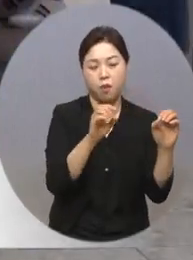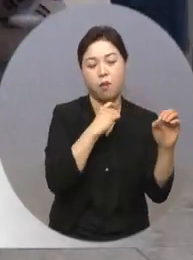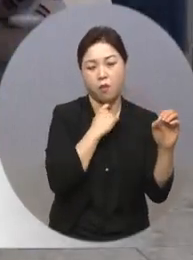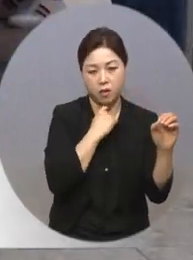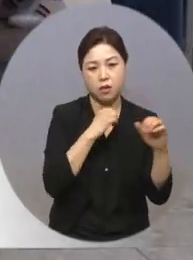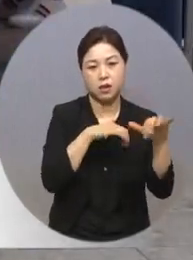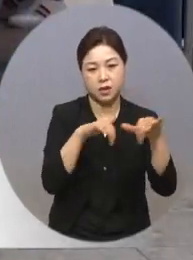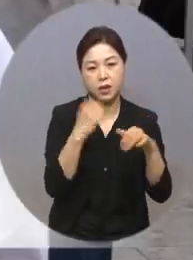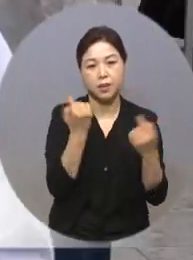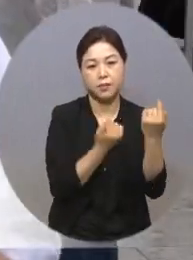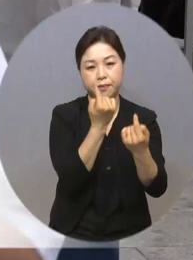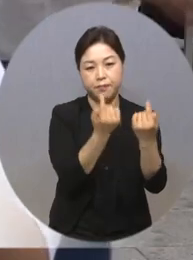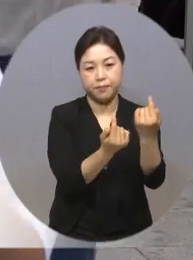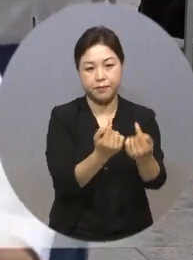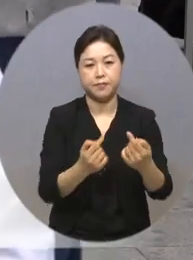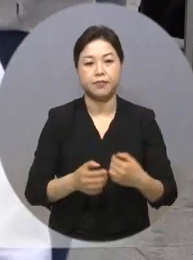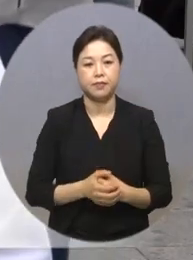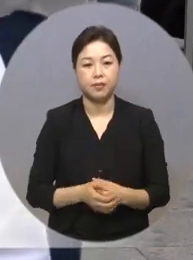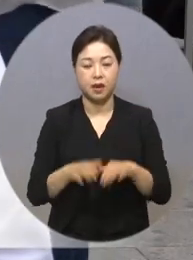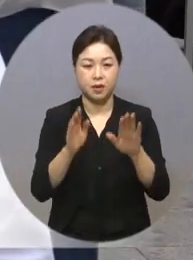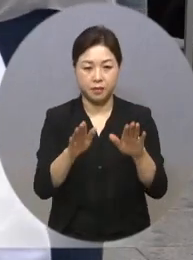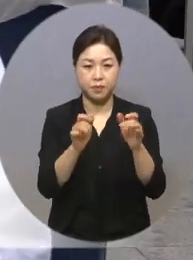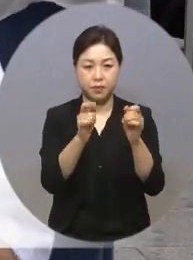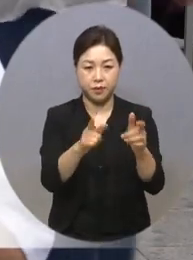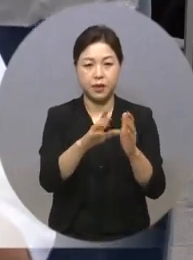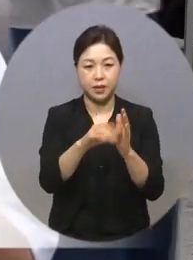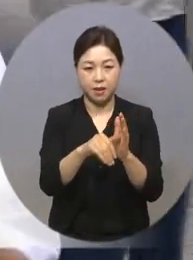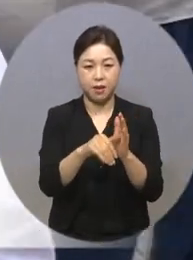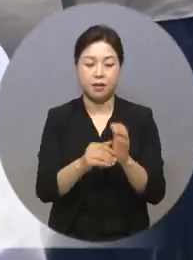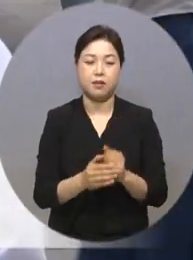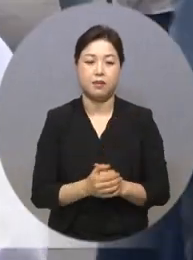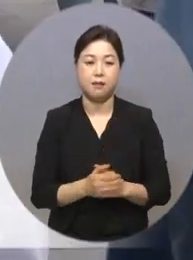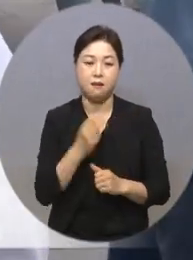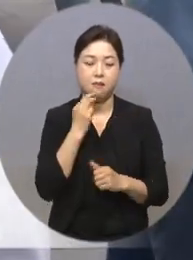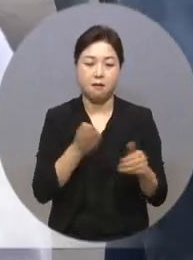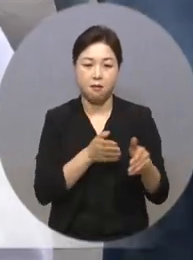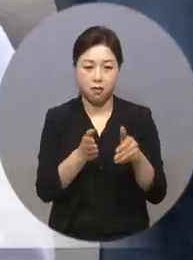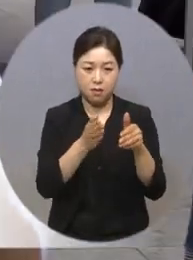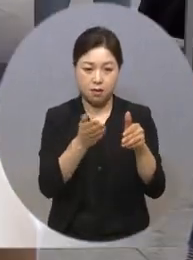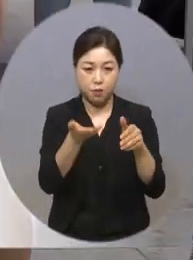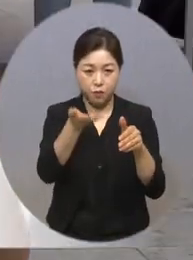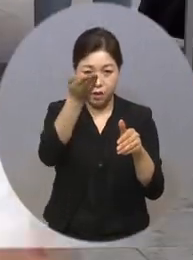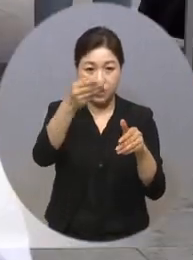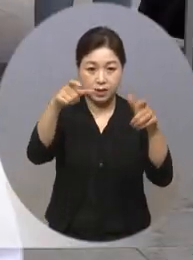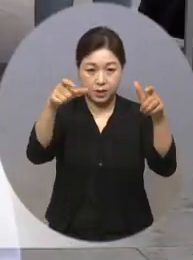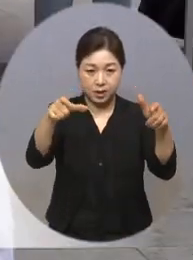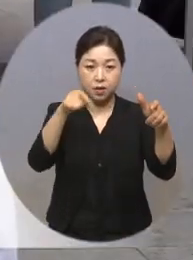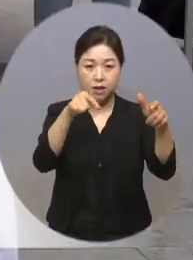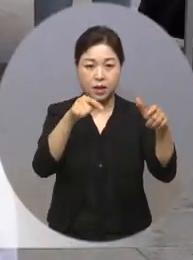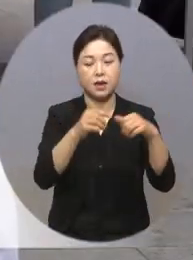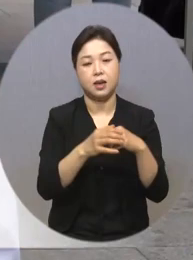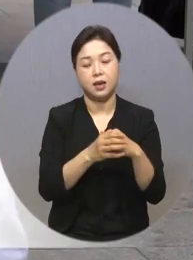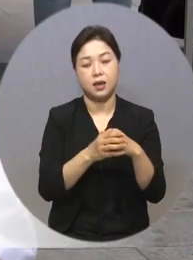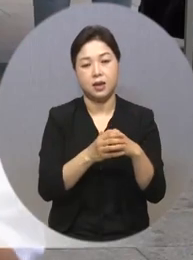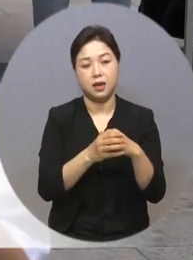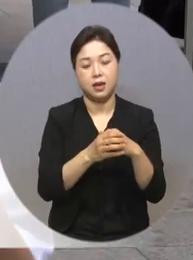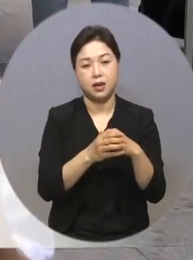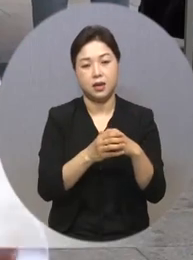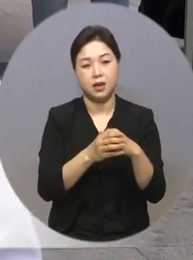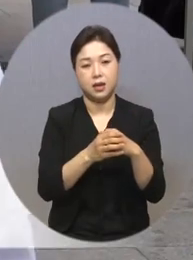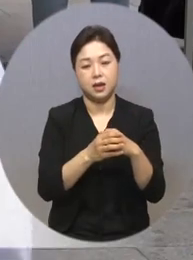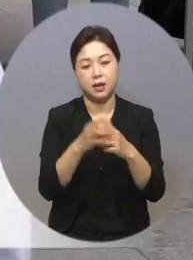길거리에 나오게 됐습니다. 이번 기회에 경기 북부에도 피해자